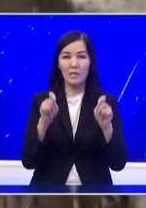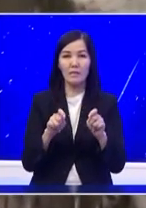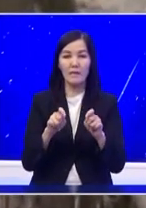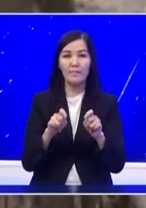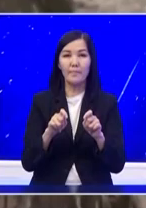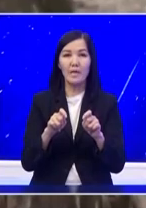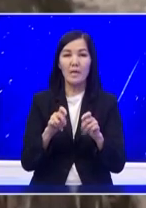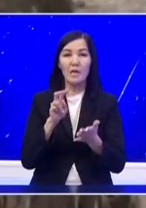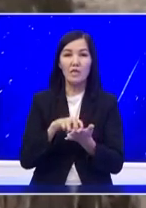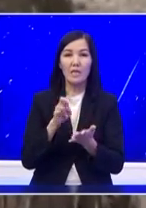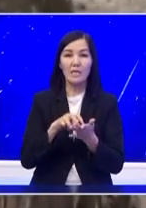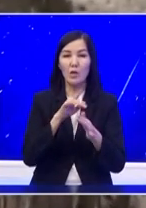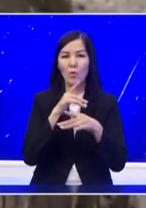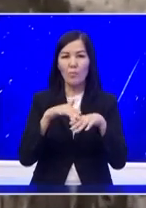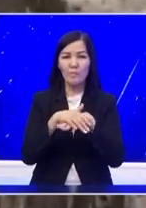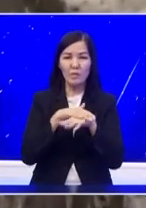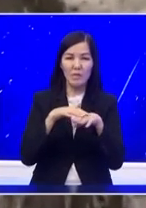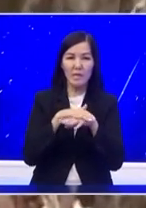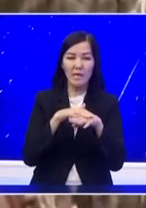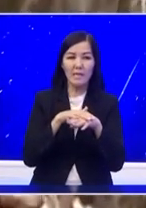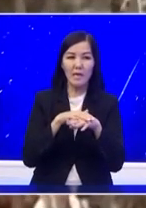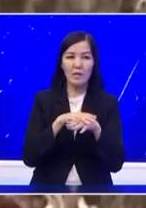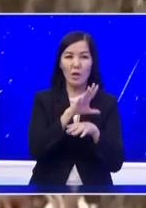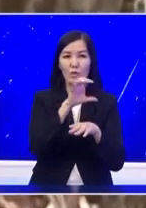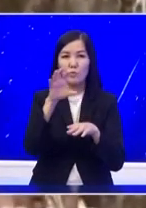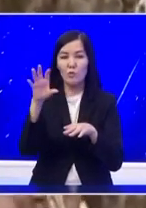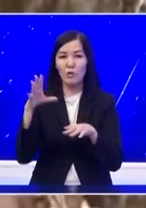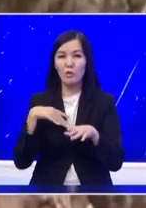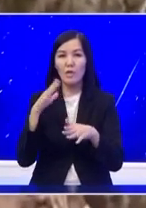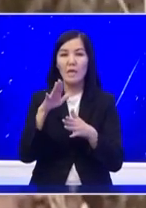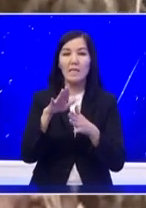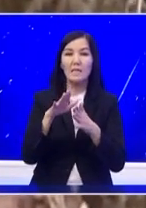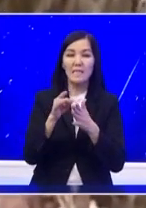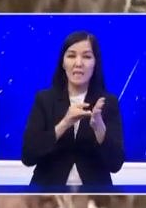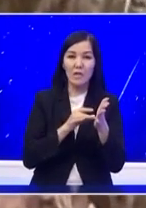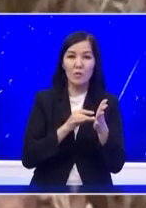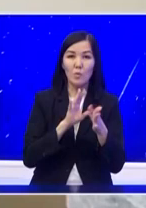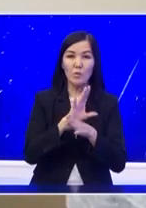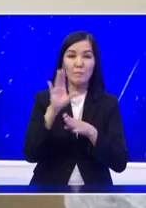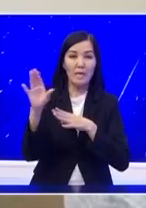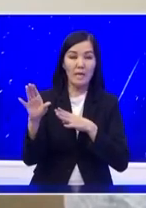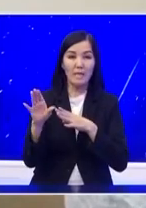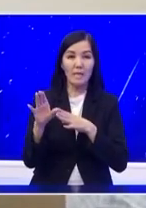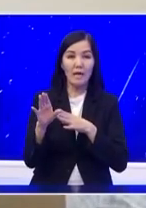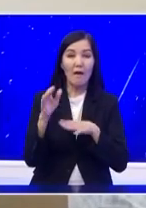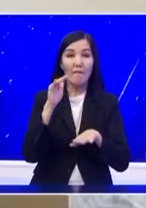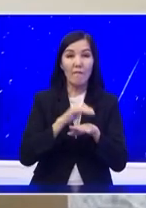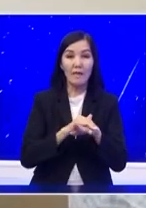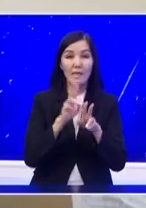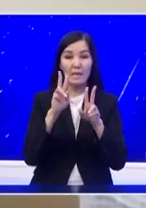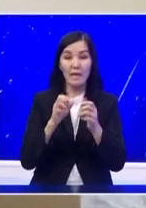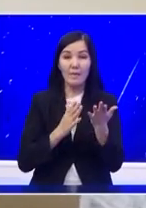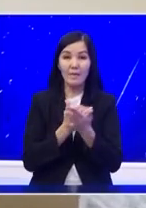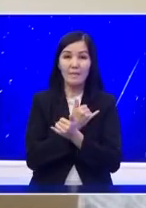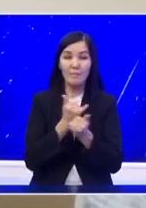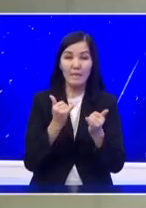мамандар жәндіктер көп жиылған аумақты іздеп тауып, суретке түсіреді. Артынша рәсім өңдеу орталығына жіберіледі. Онда деректерге қарап,